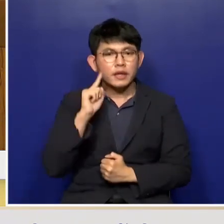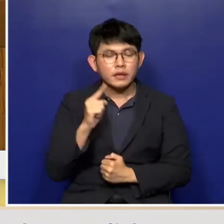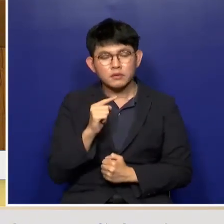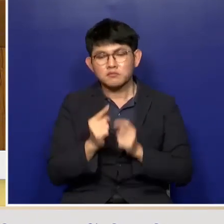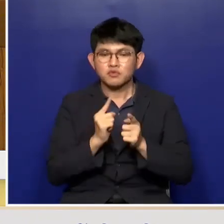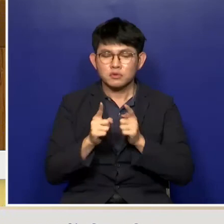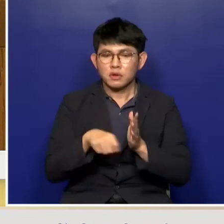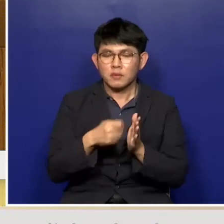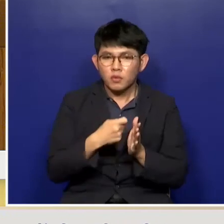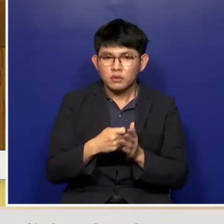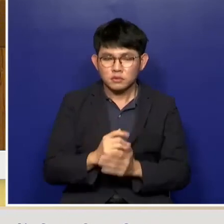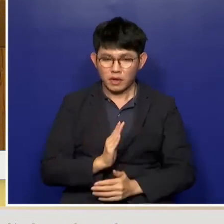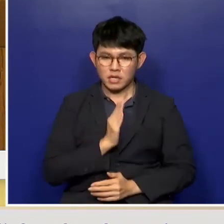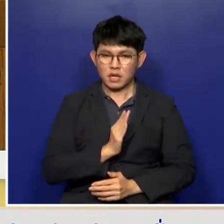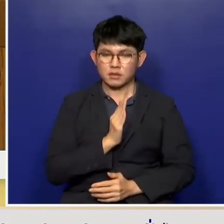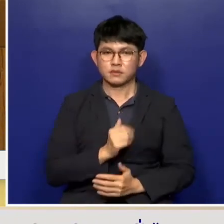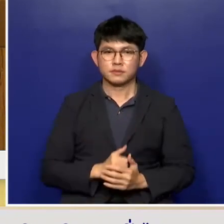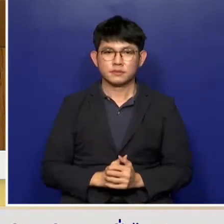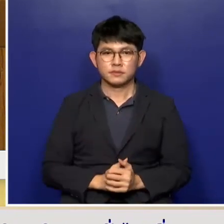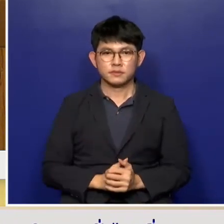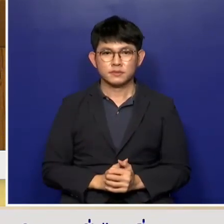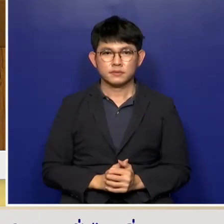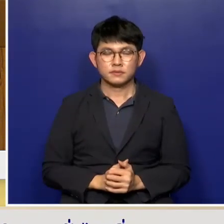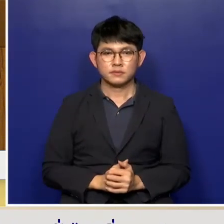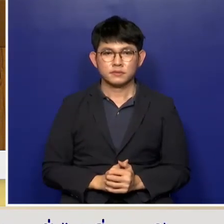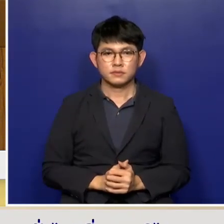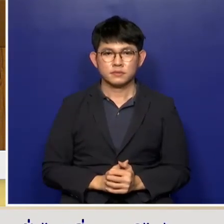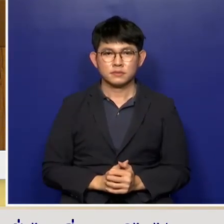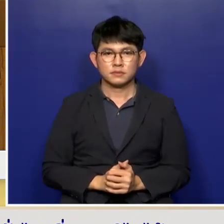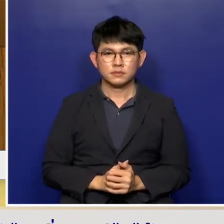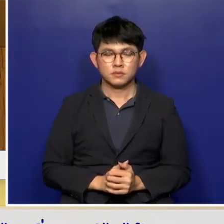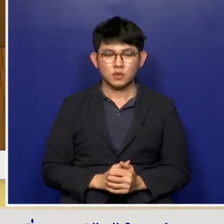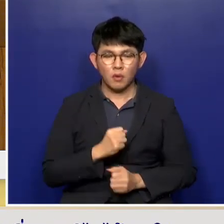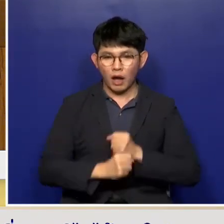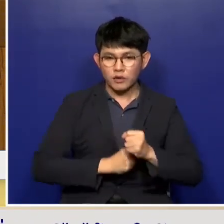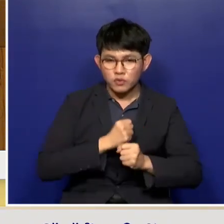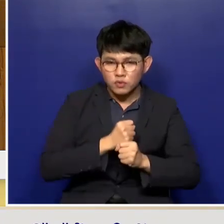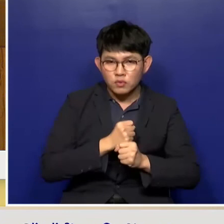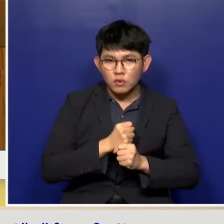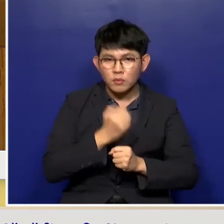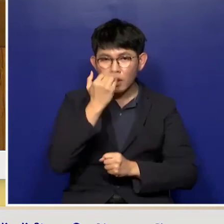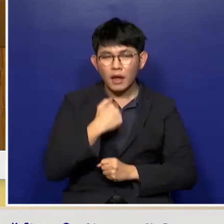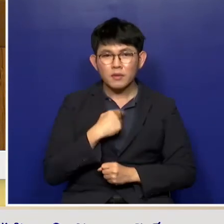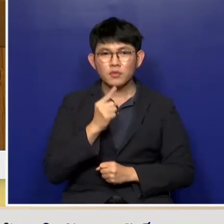พดก ด ละ การกิศผล ให้เกียด สึ่งกและกัน ไวยucc italic